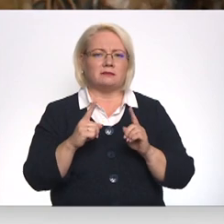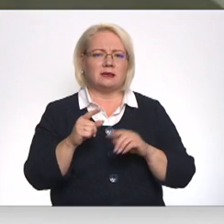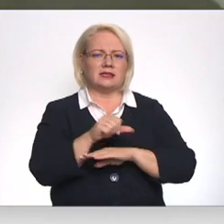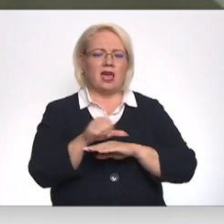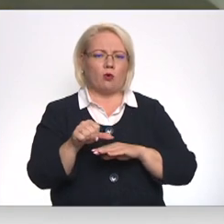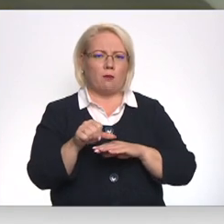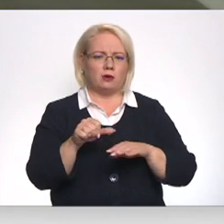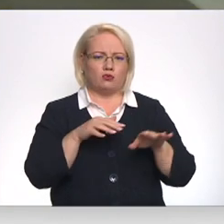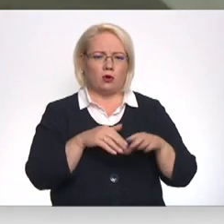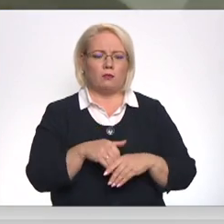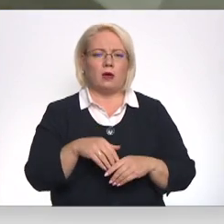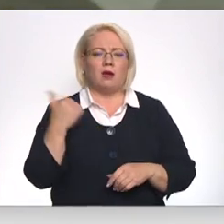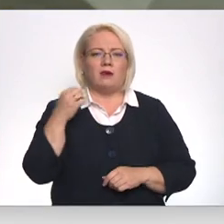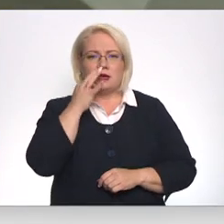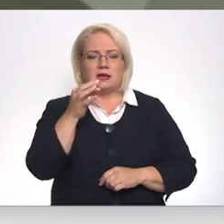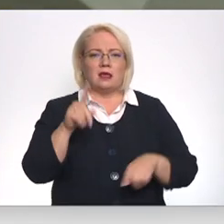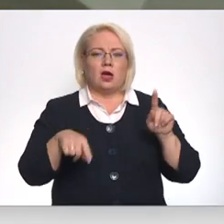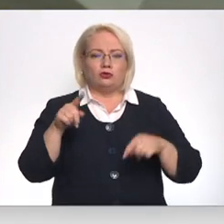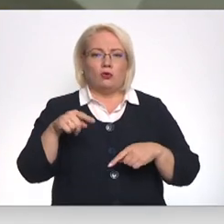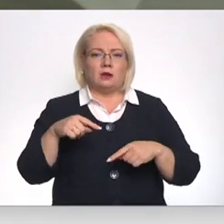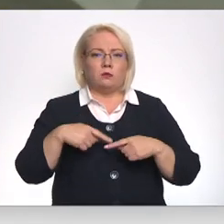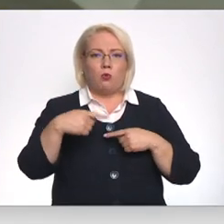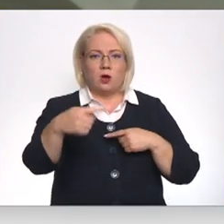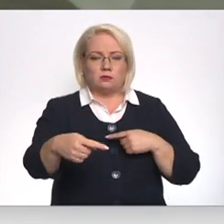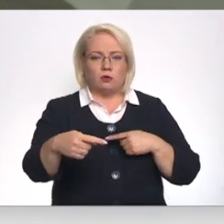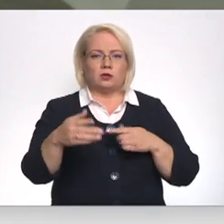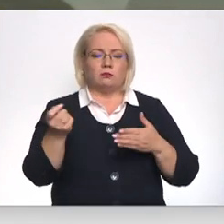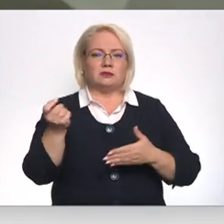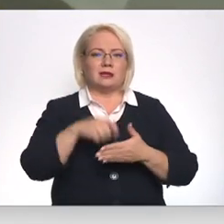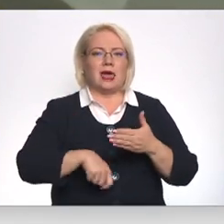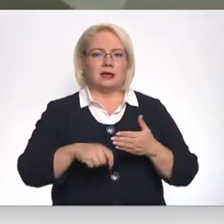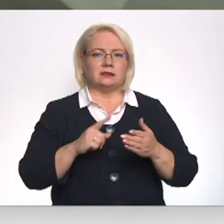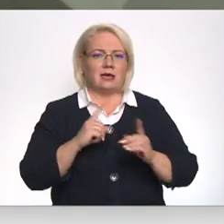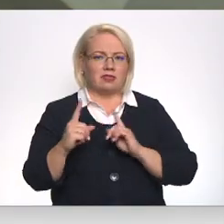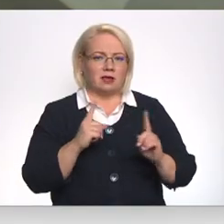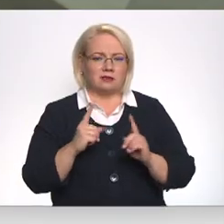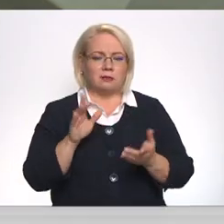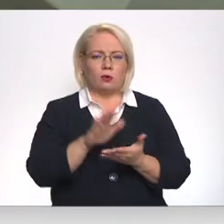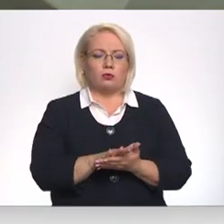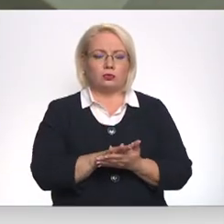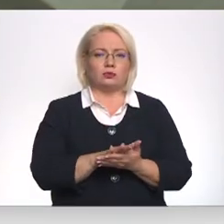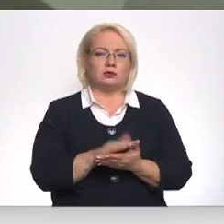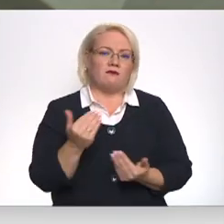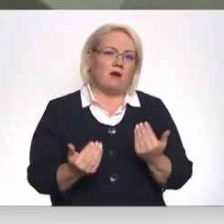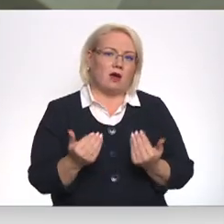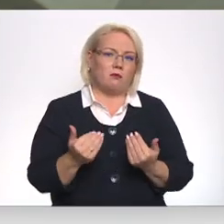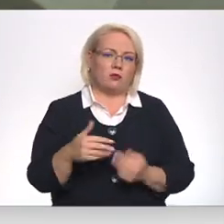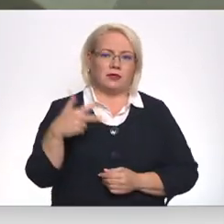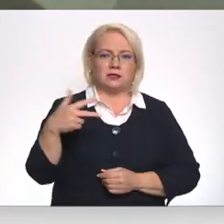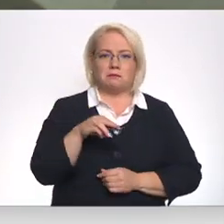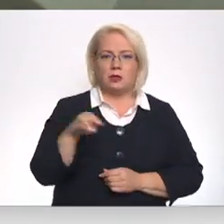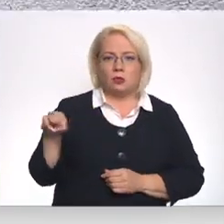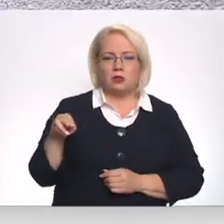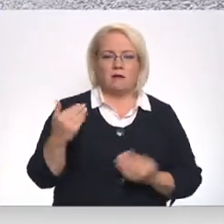plānots atsevišķos posmos slēgt satiksmi uz varbūt uz 30 minūtēm,